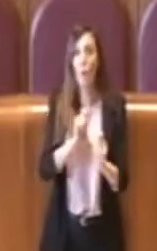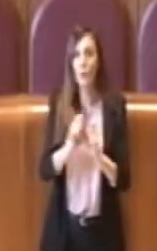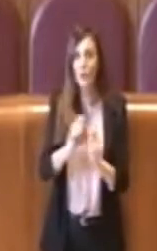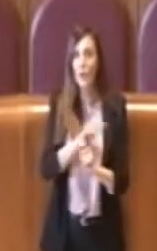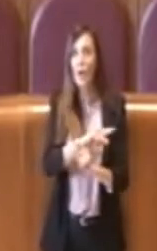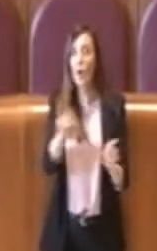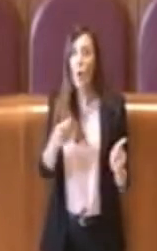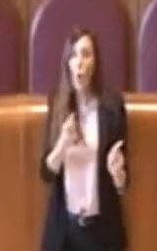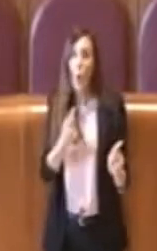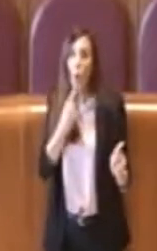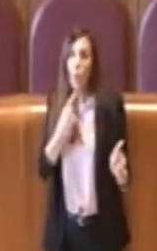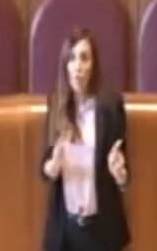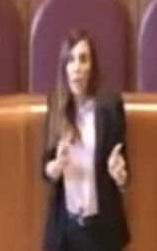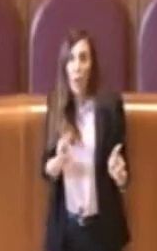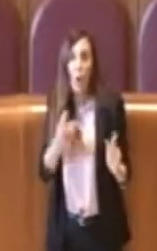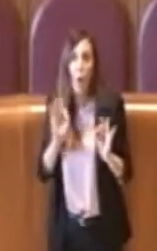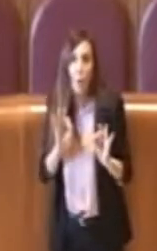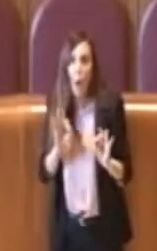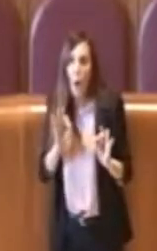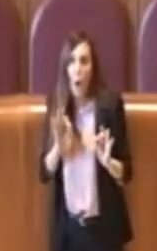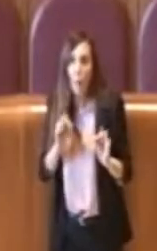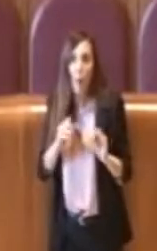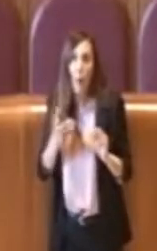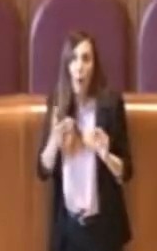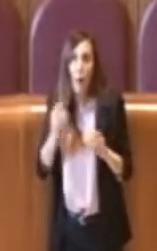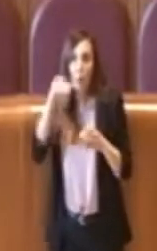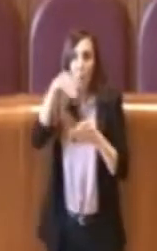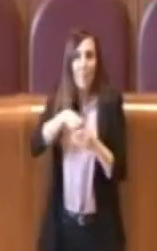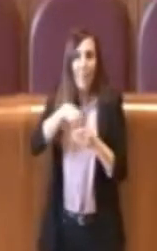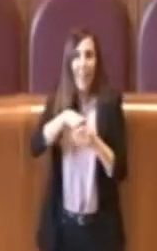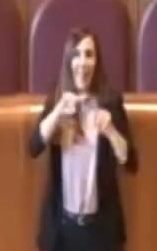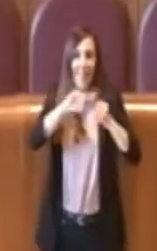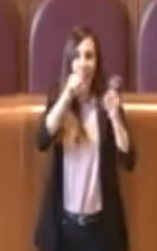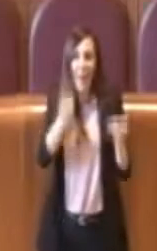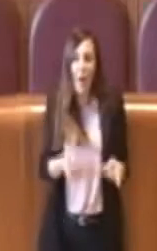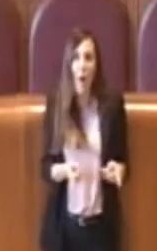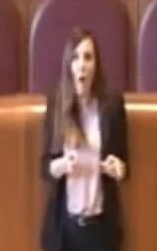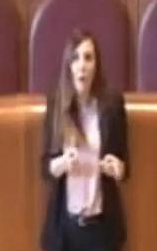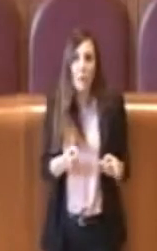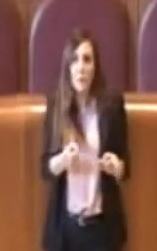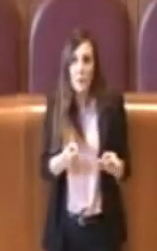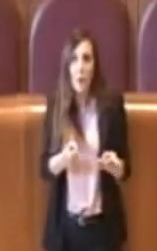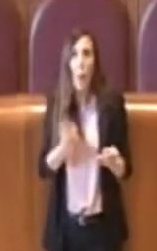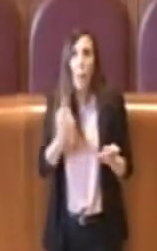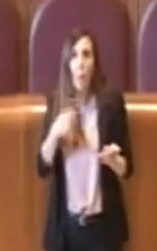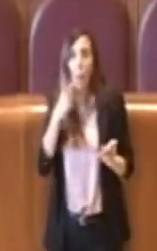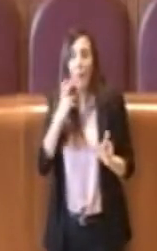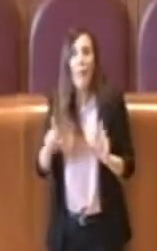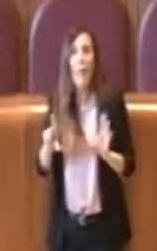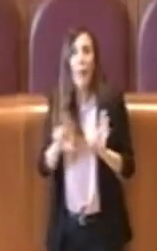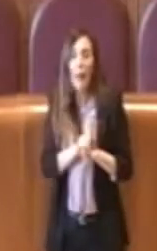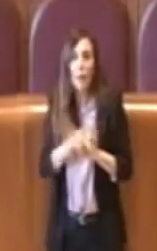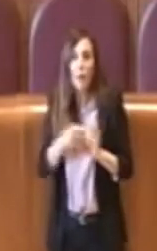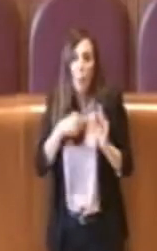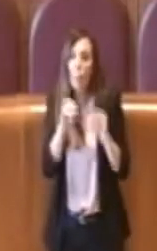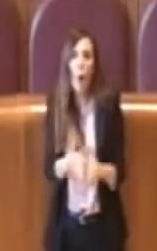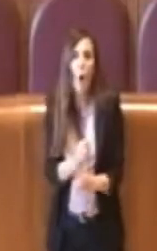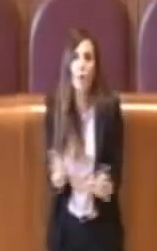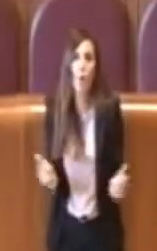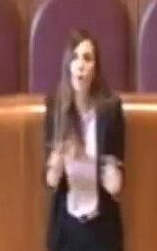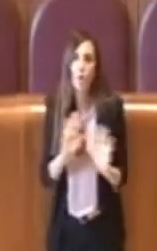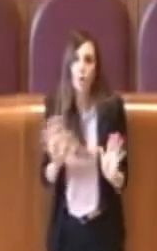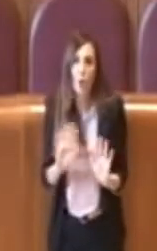spesso non hanno posto all'interno dei loro locali come previsti per legge